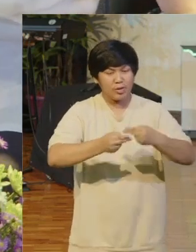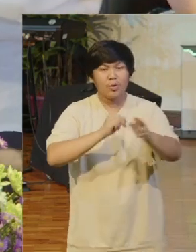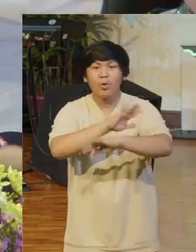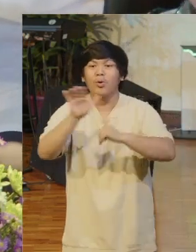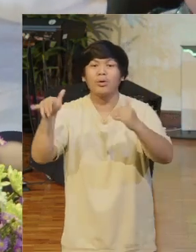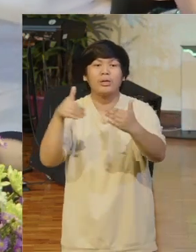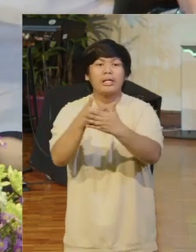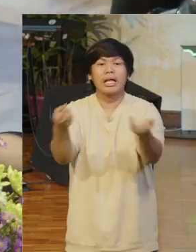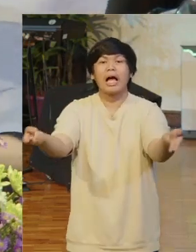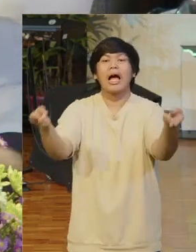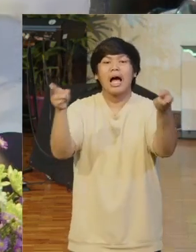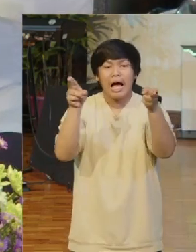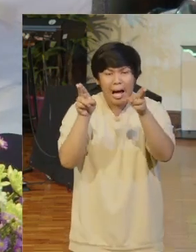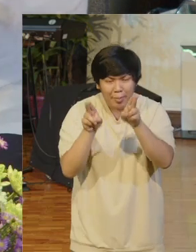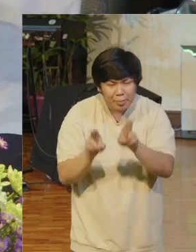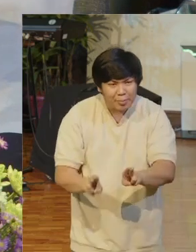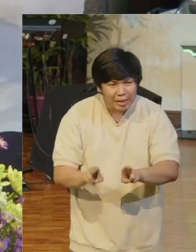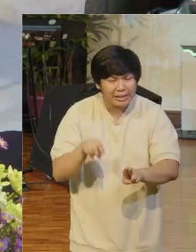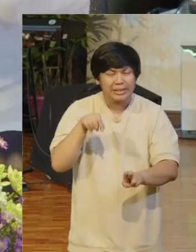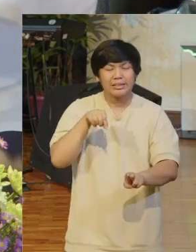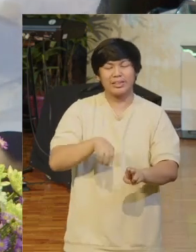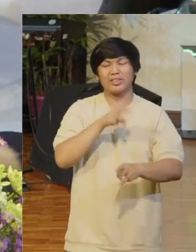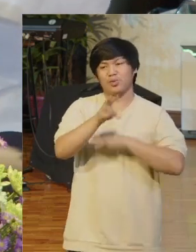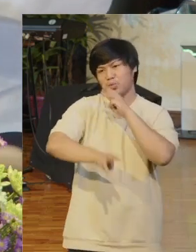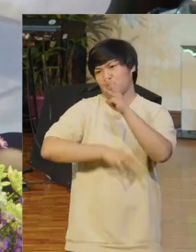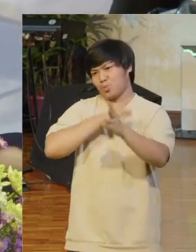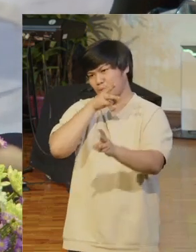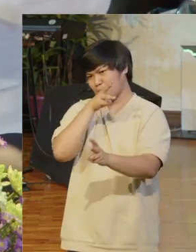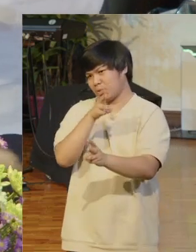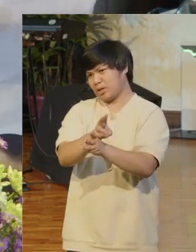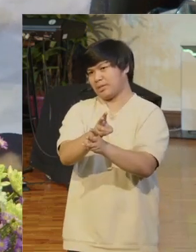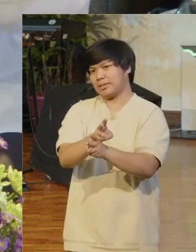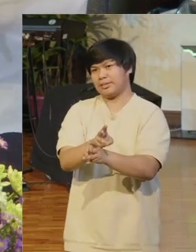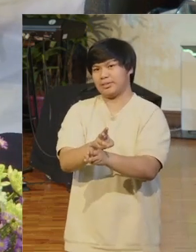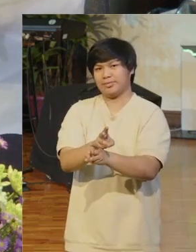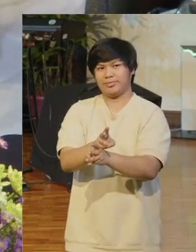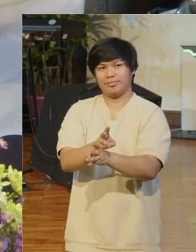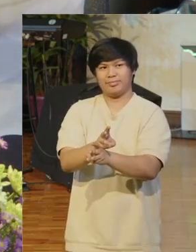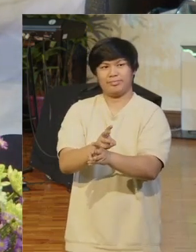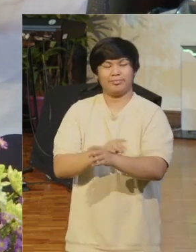mga empires ang mangyayari sa buong history ng mankind.